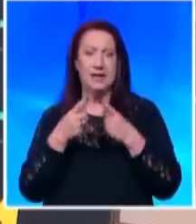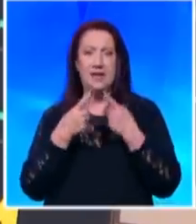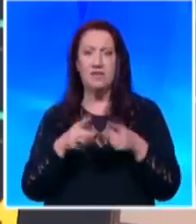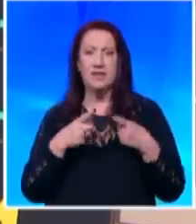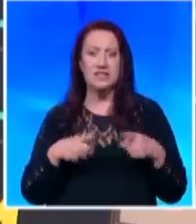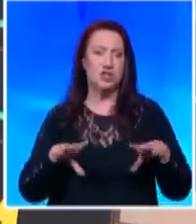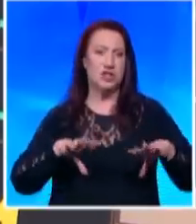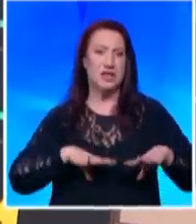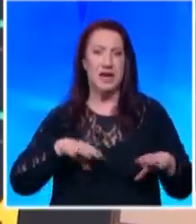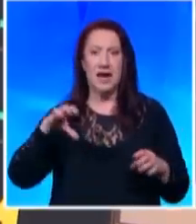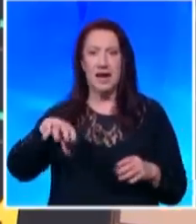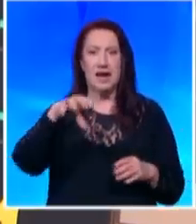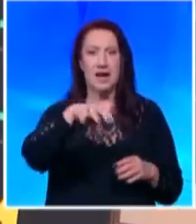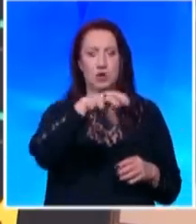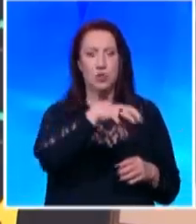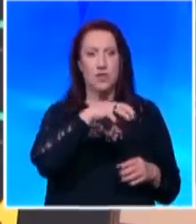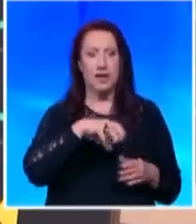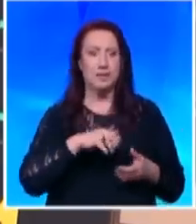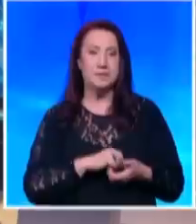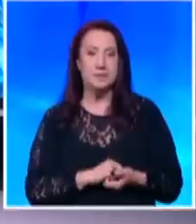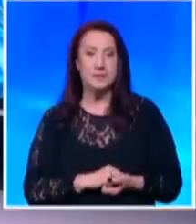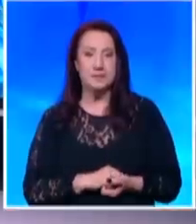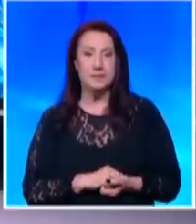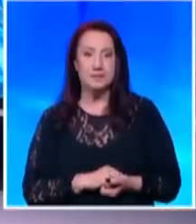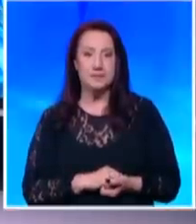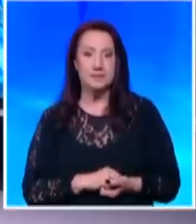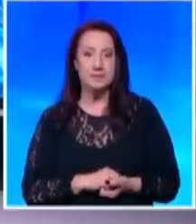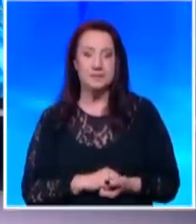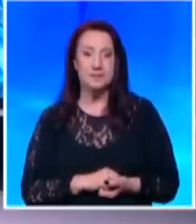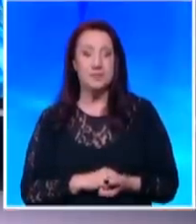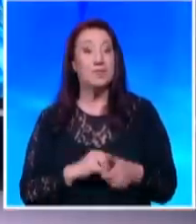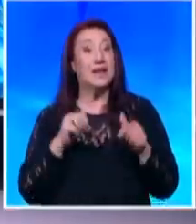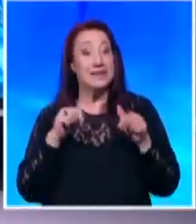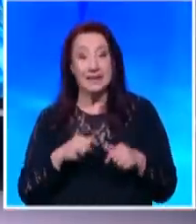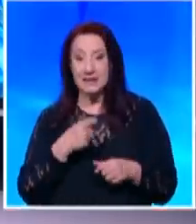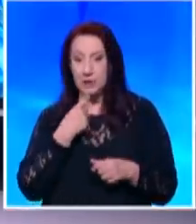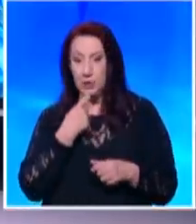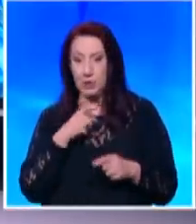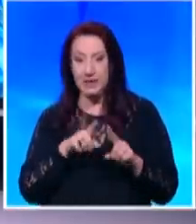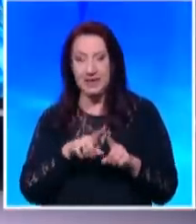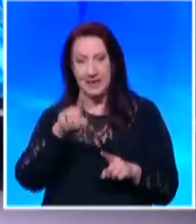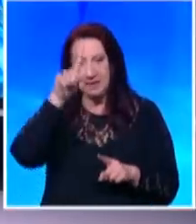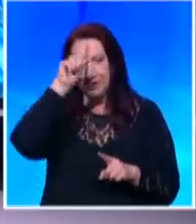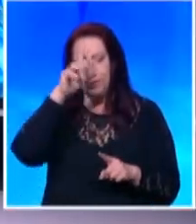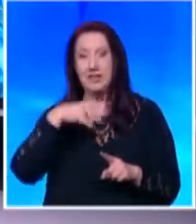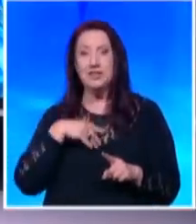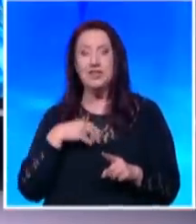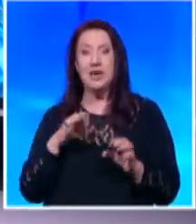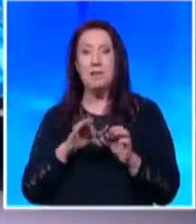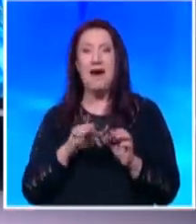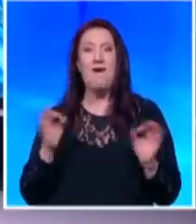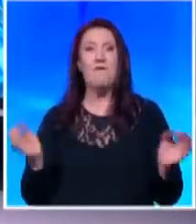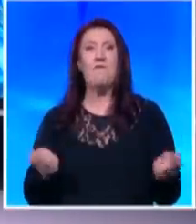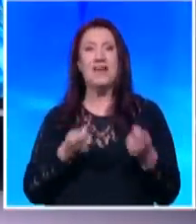БТВ новините от Велико Търново, Марияна Трифонова. И тази година в София ще грене фестивалът на светлините